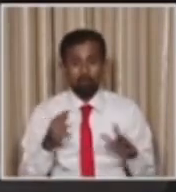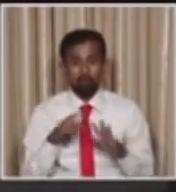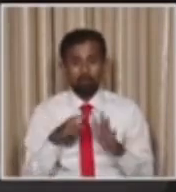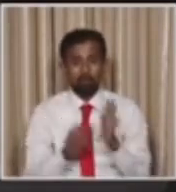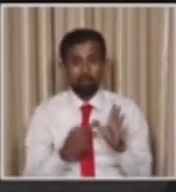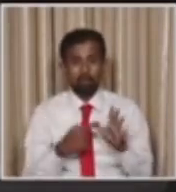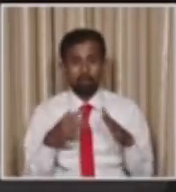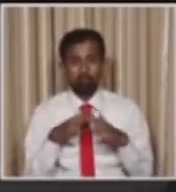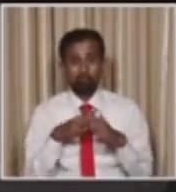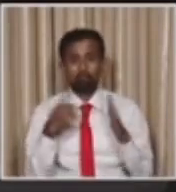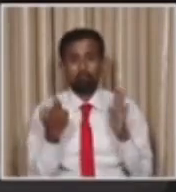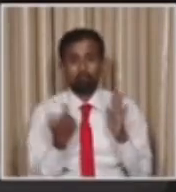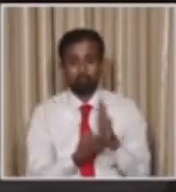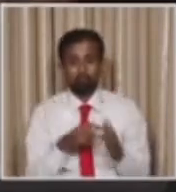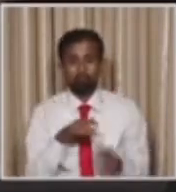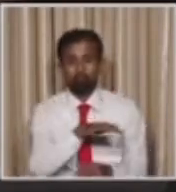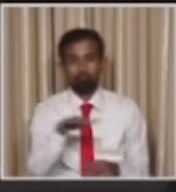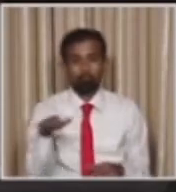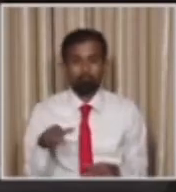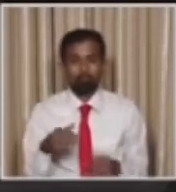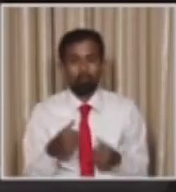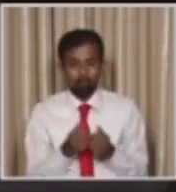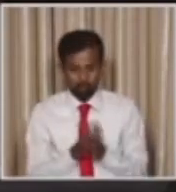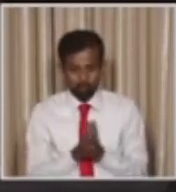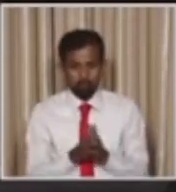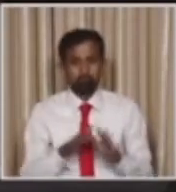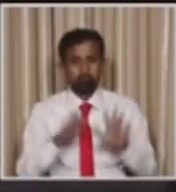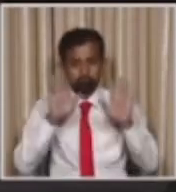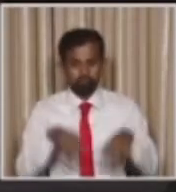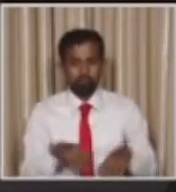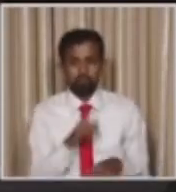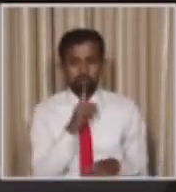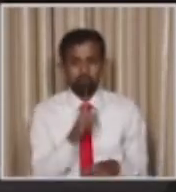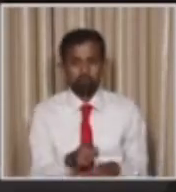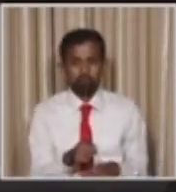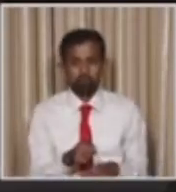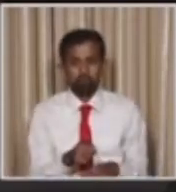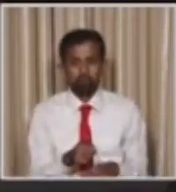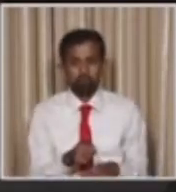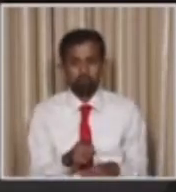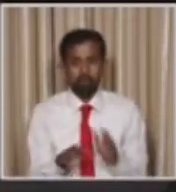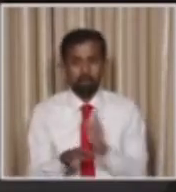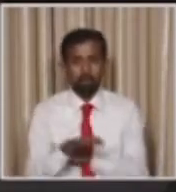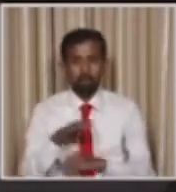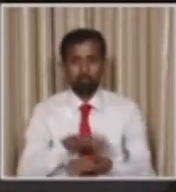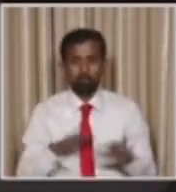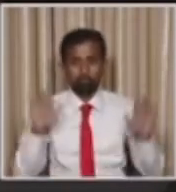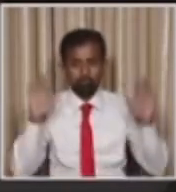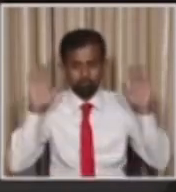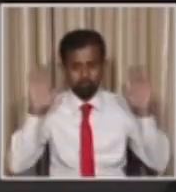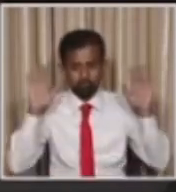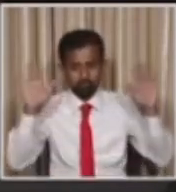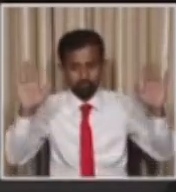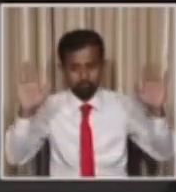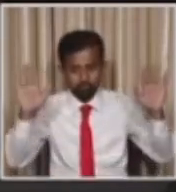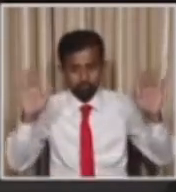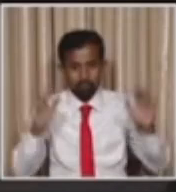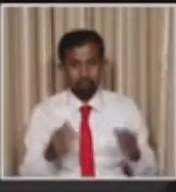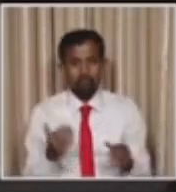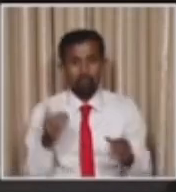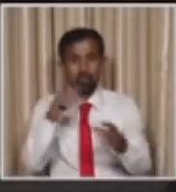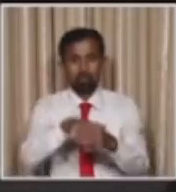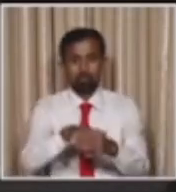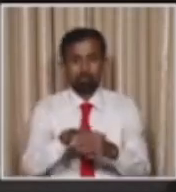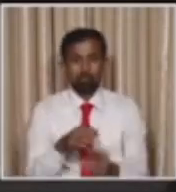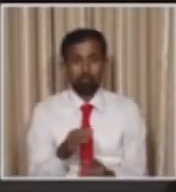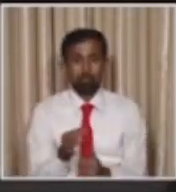lo potil Pradesh lo. Baru ini degi uga. Mere baru ini kan adik aku usang gila. Baru na.